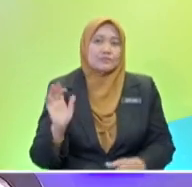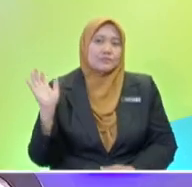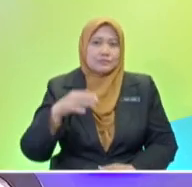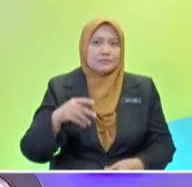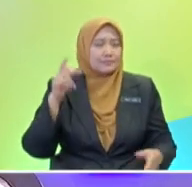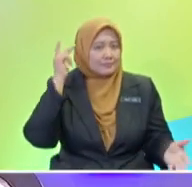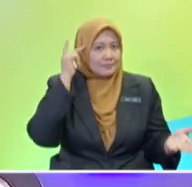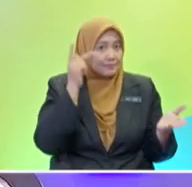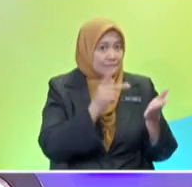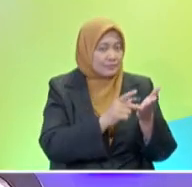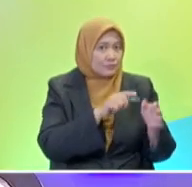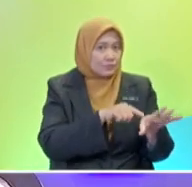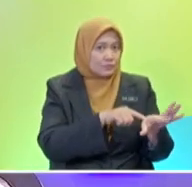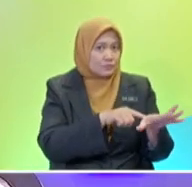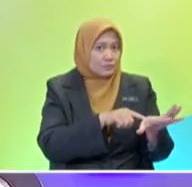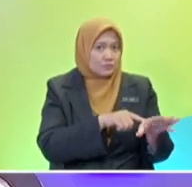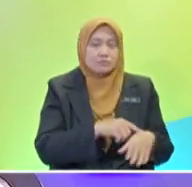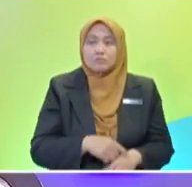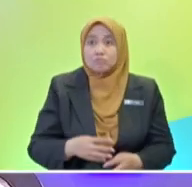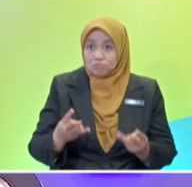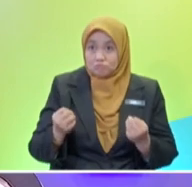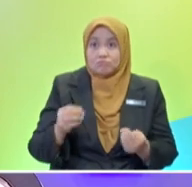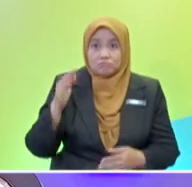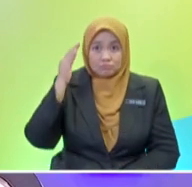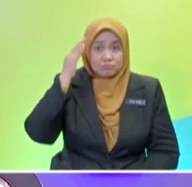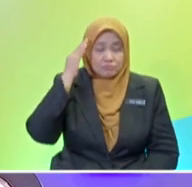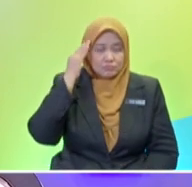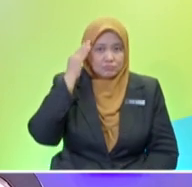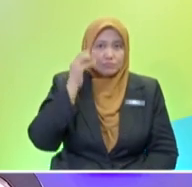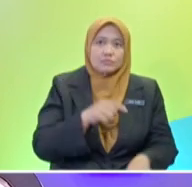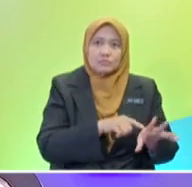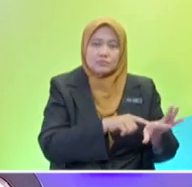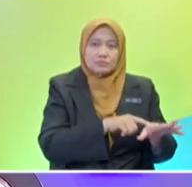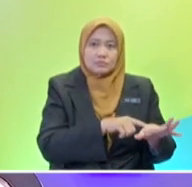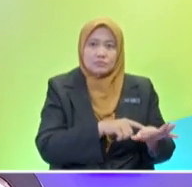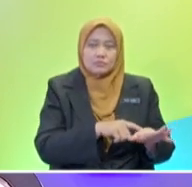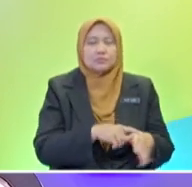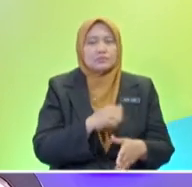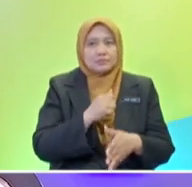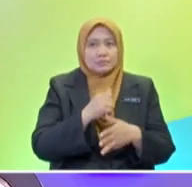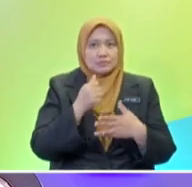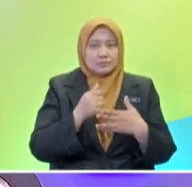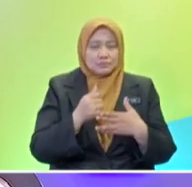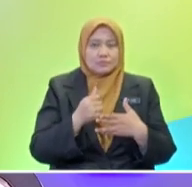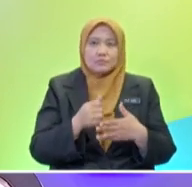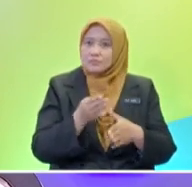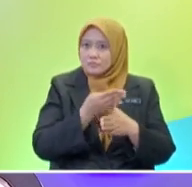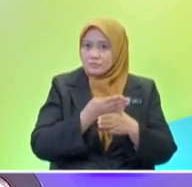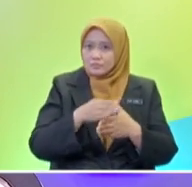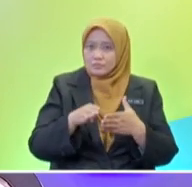Okey, murid-murid semua, kalau kita nak tahu, daun ini adalah antara bahagian, ya, sebahagian